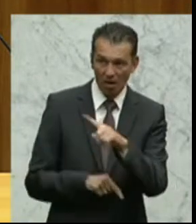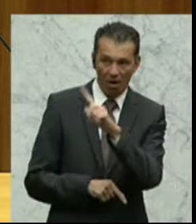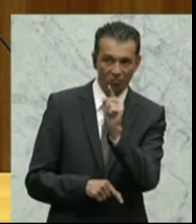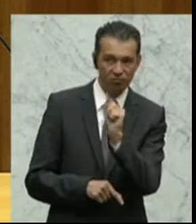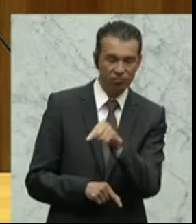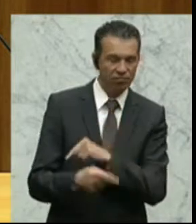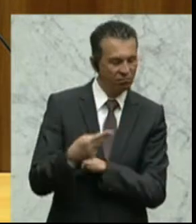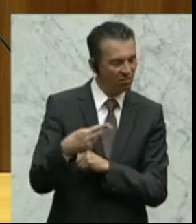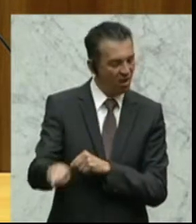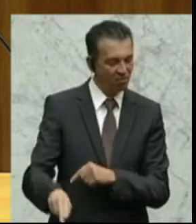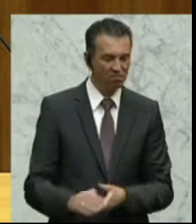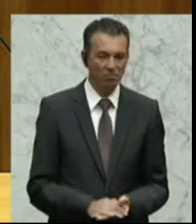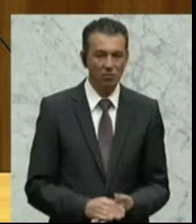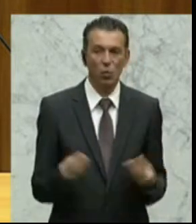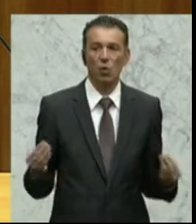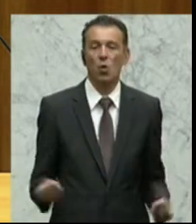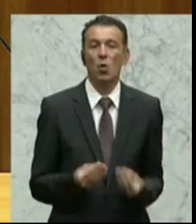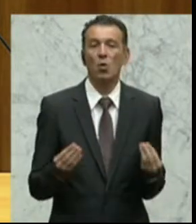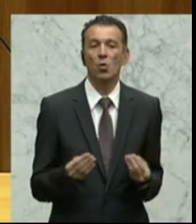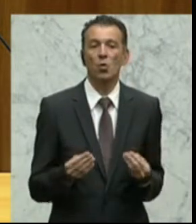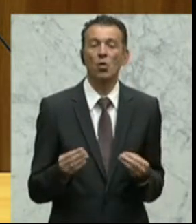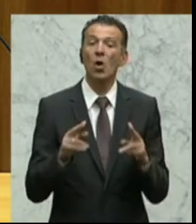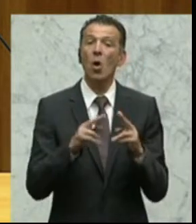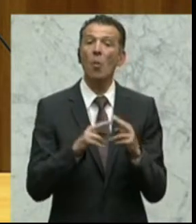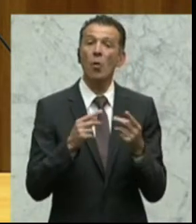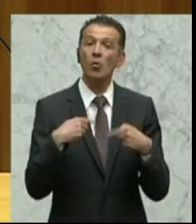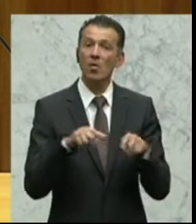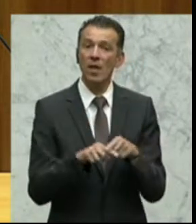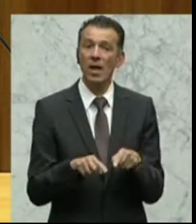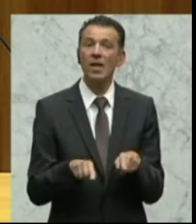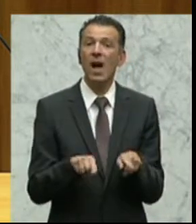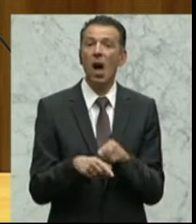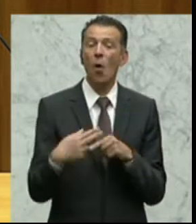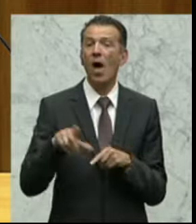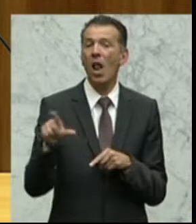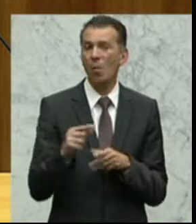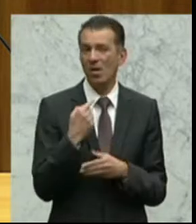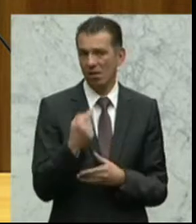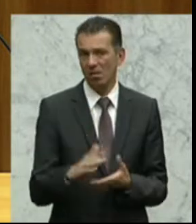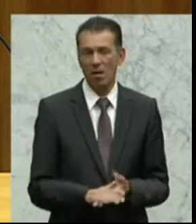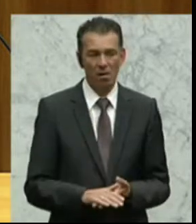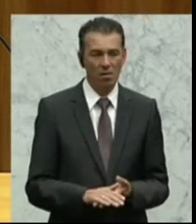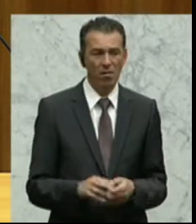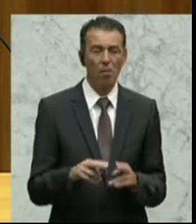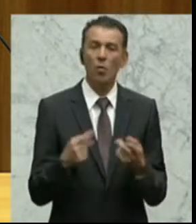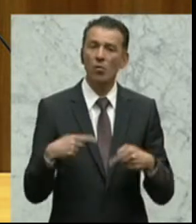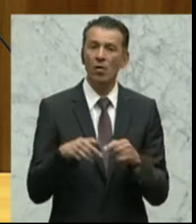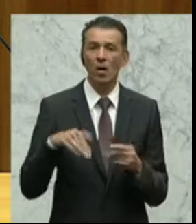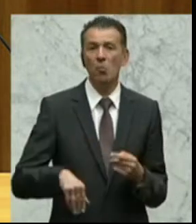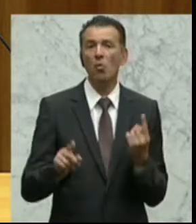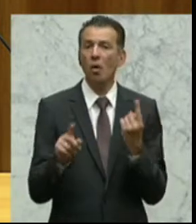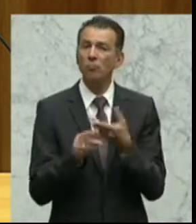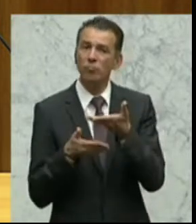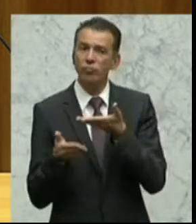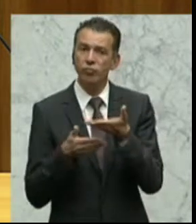dafür ist, sind die Bundesländer, auch das hat der Herr Klubobmann-Lopatka angesprochen, man wird hier mit den Bundesländern reden müssen und dann bin ich beim